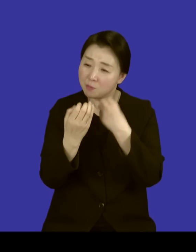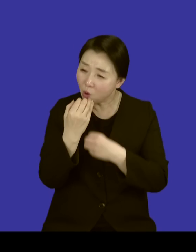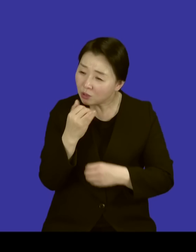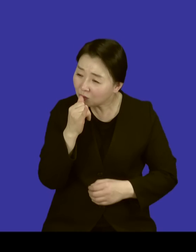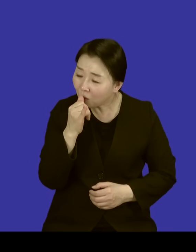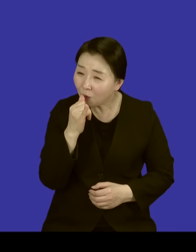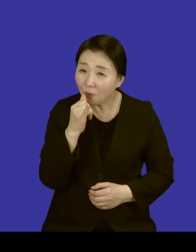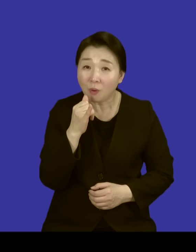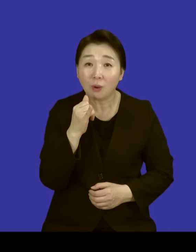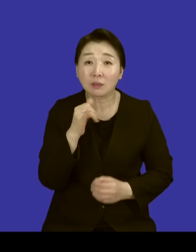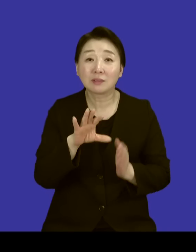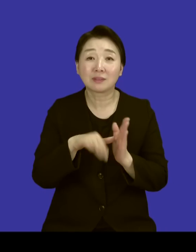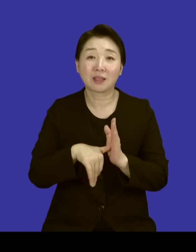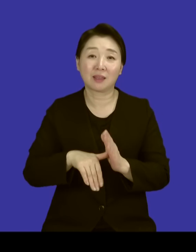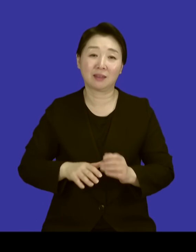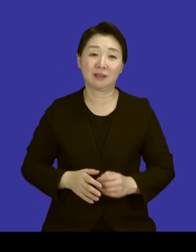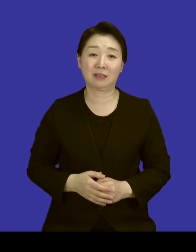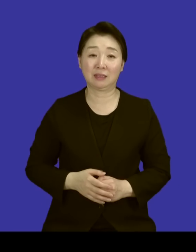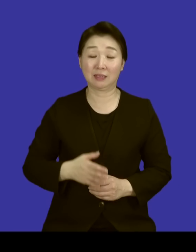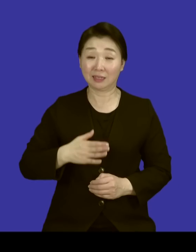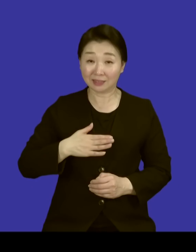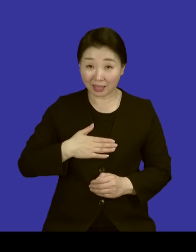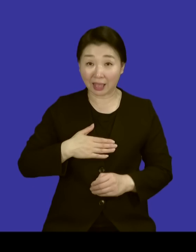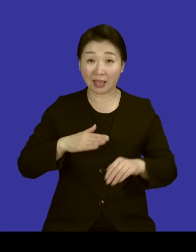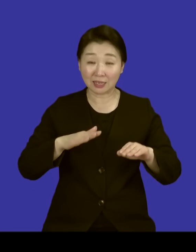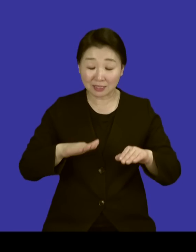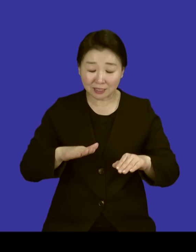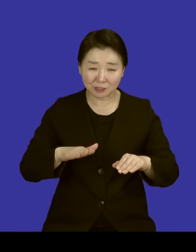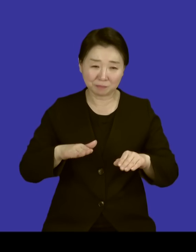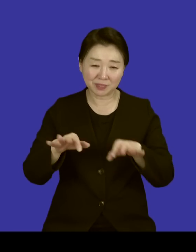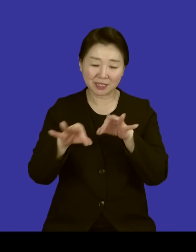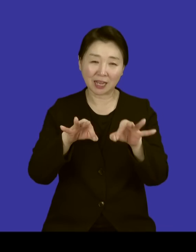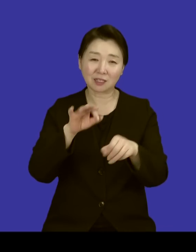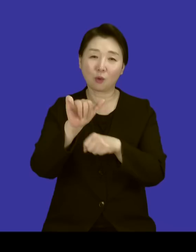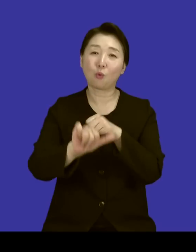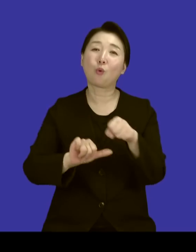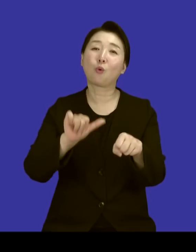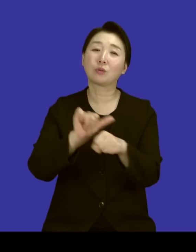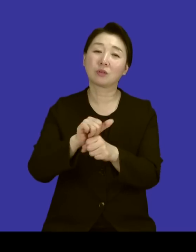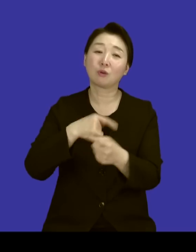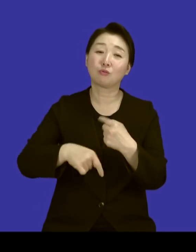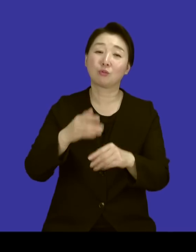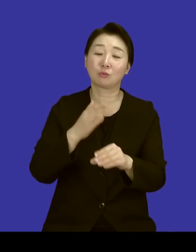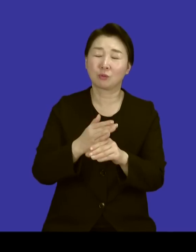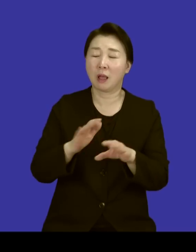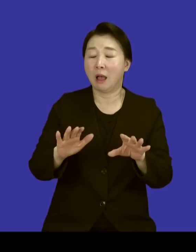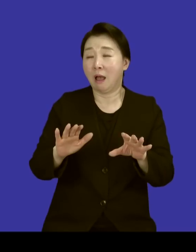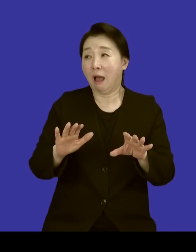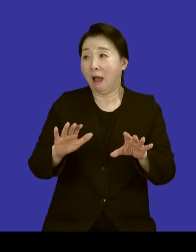계시면 제가 지금 5년 되어 가는데도 예. 이게 울렁거려요.